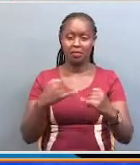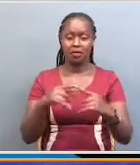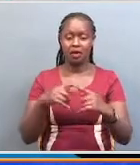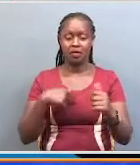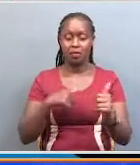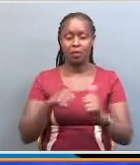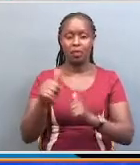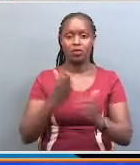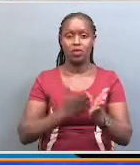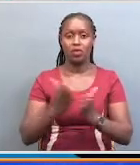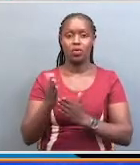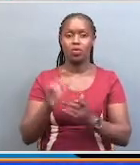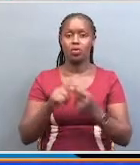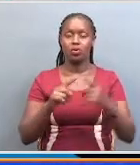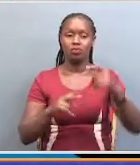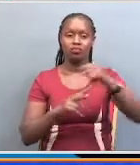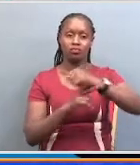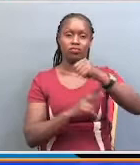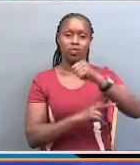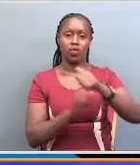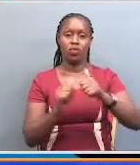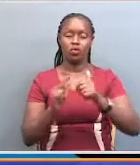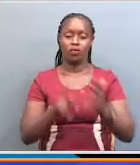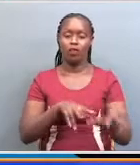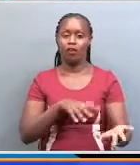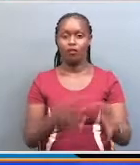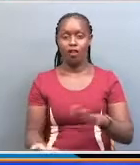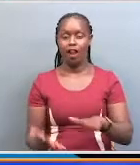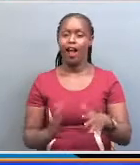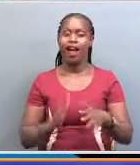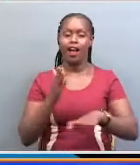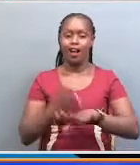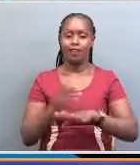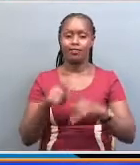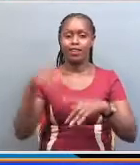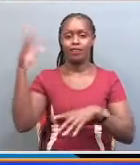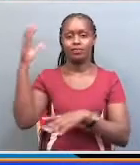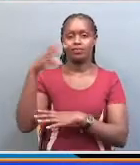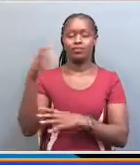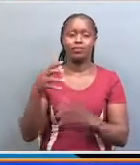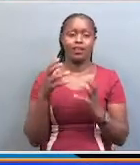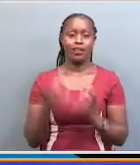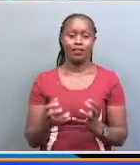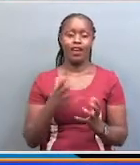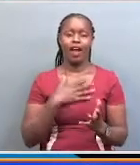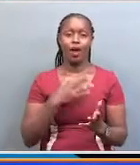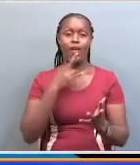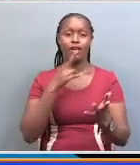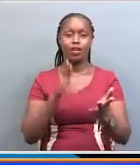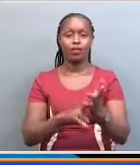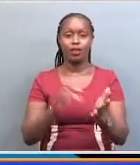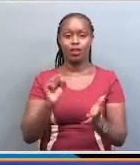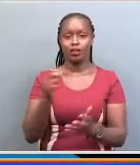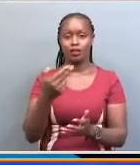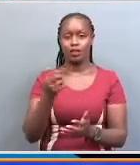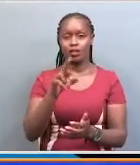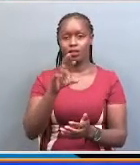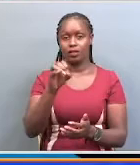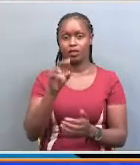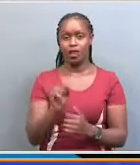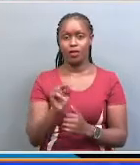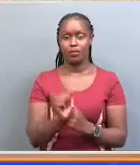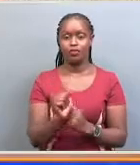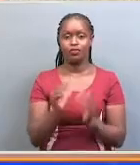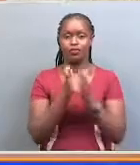kupitia daraja ambalo lilianguka baada ya mvua kubwa kunyesha katika kaunti hiyo. Mwandishi wetu Sharon Baranga na taswira hiyo.